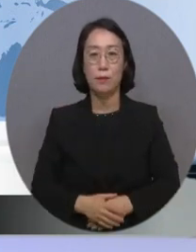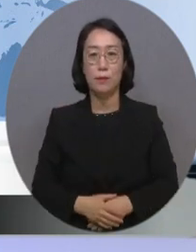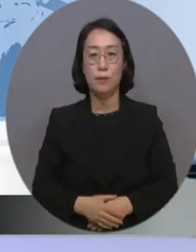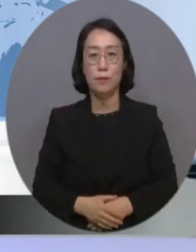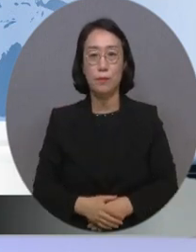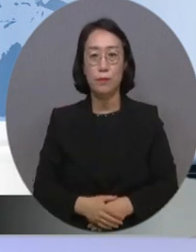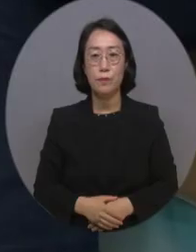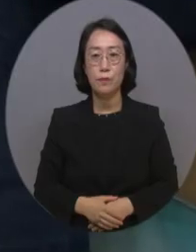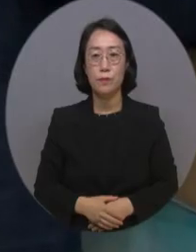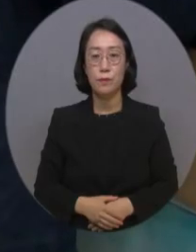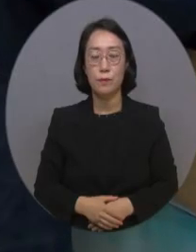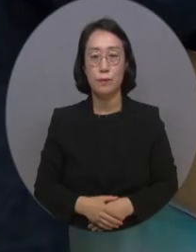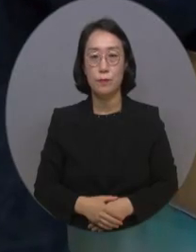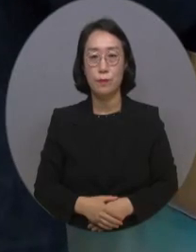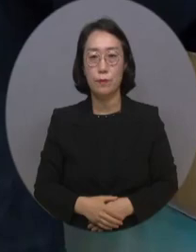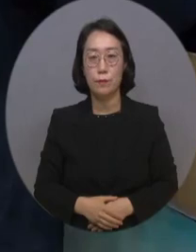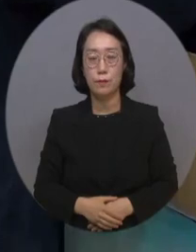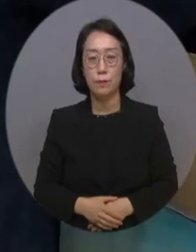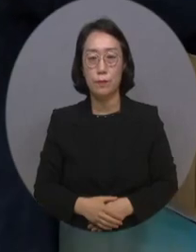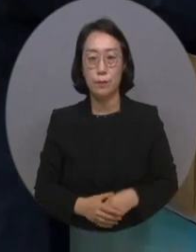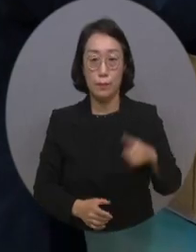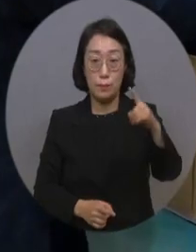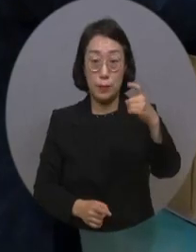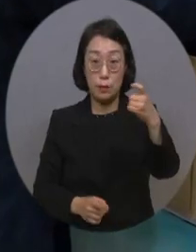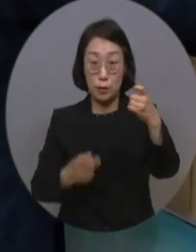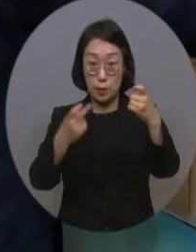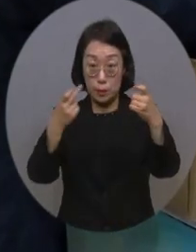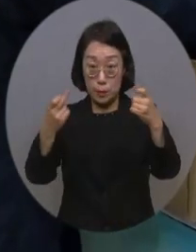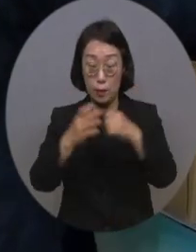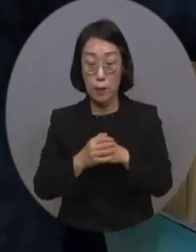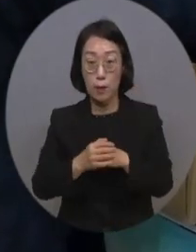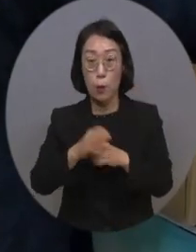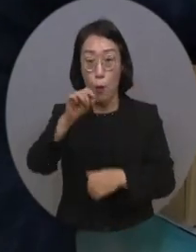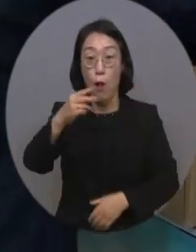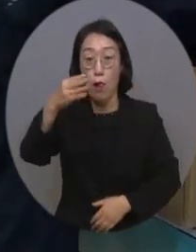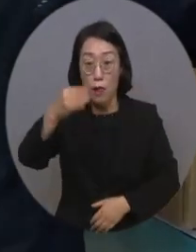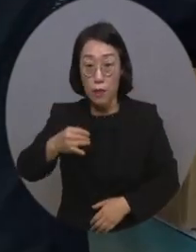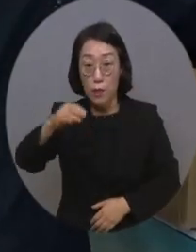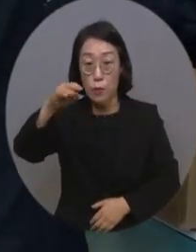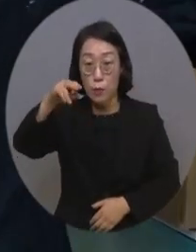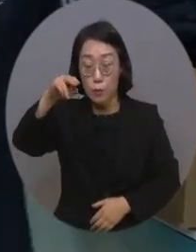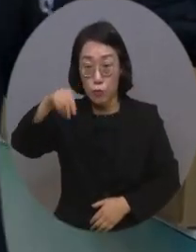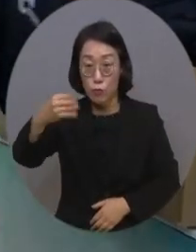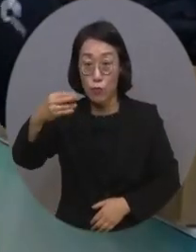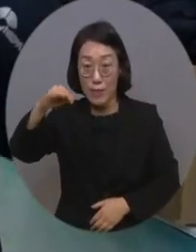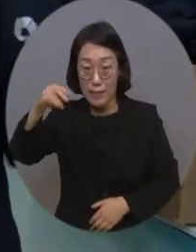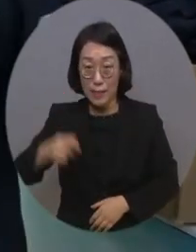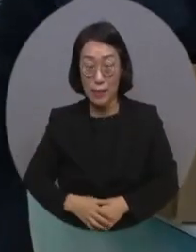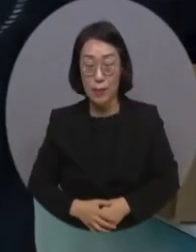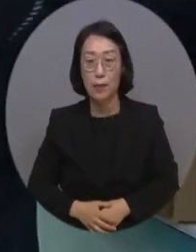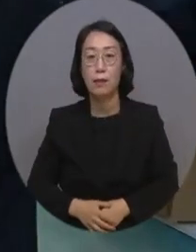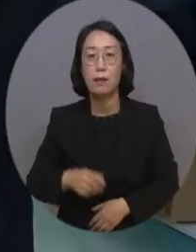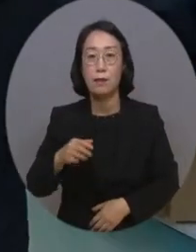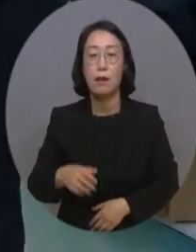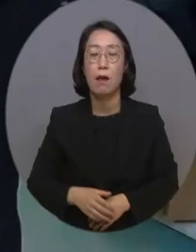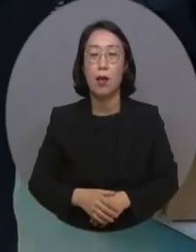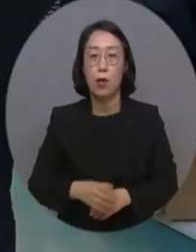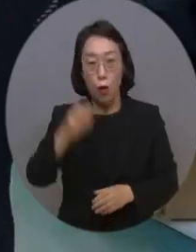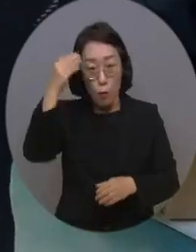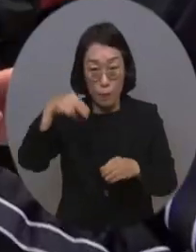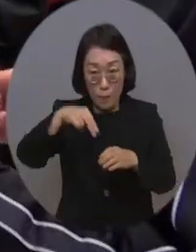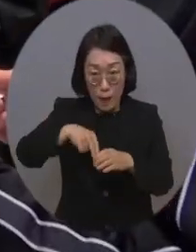기자입니다 지난 12일 아산 월드 휴먼브리지가 제 8회 사랑의 연산나눔을 통해